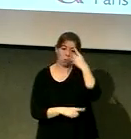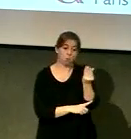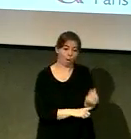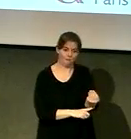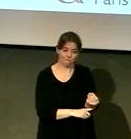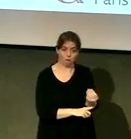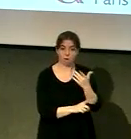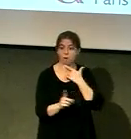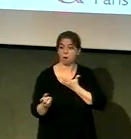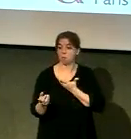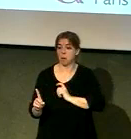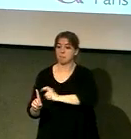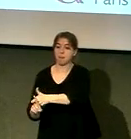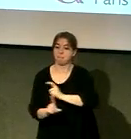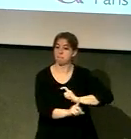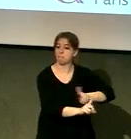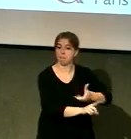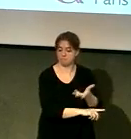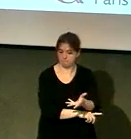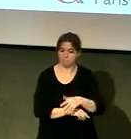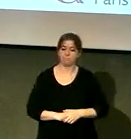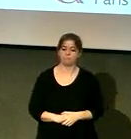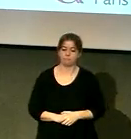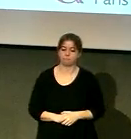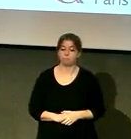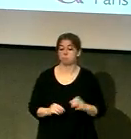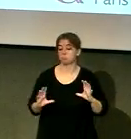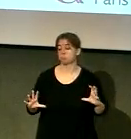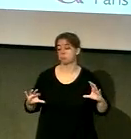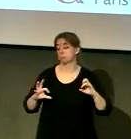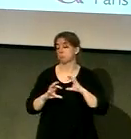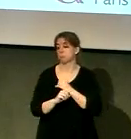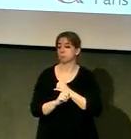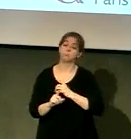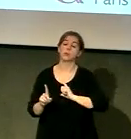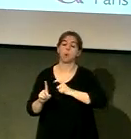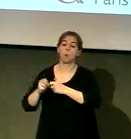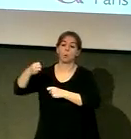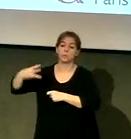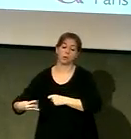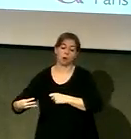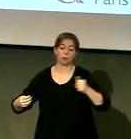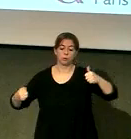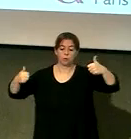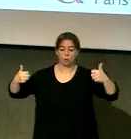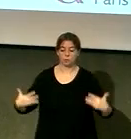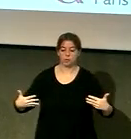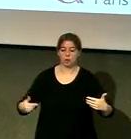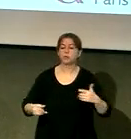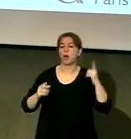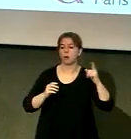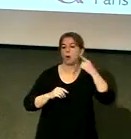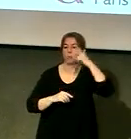enfants. Ces conséquences, vous voyez, je vous les ai listées pour 5 grandes catégories